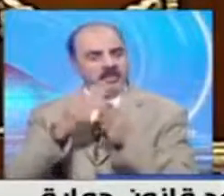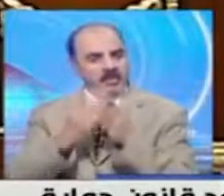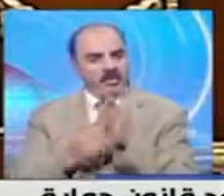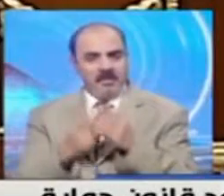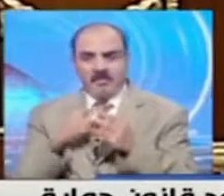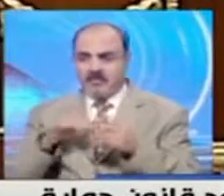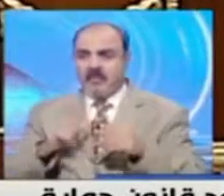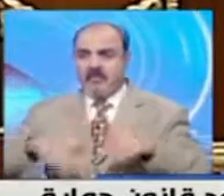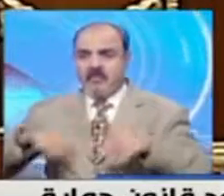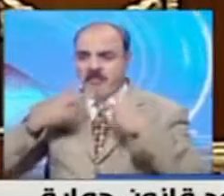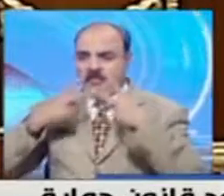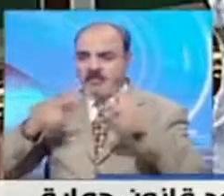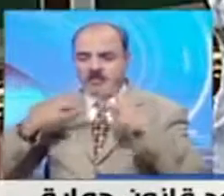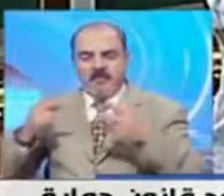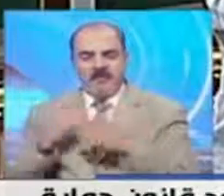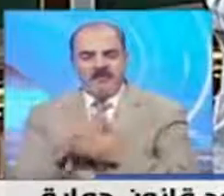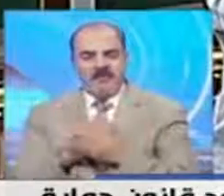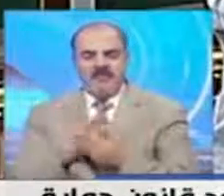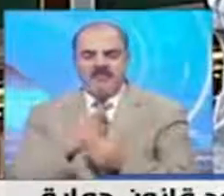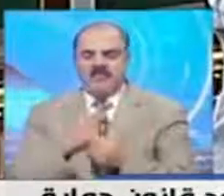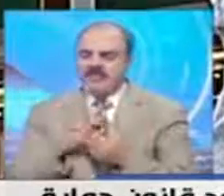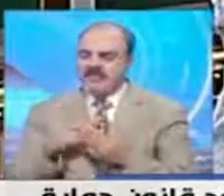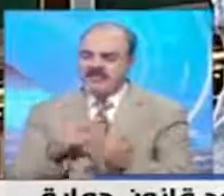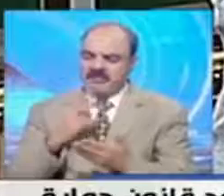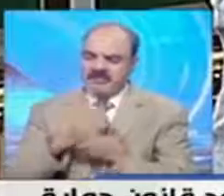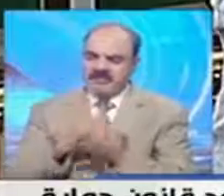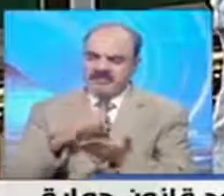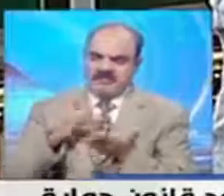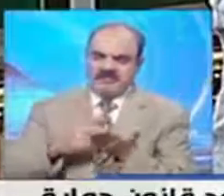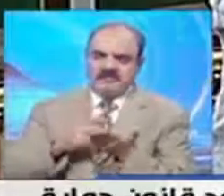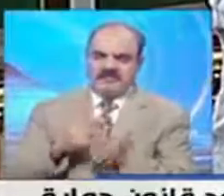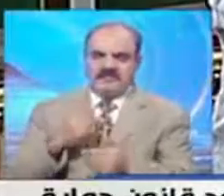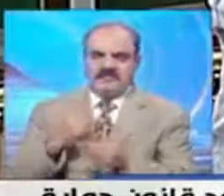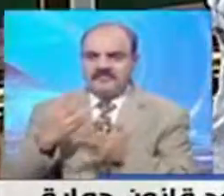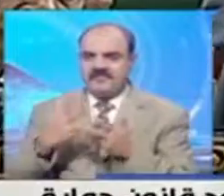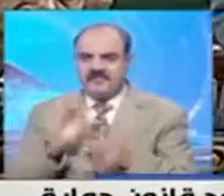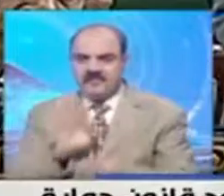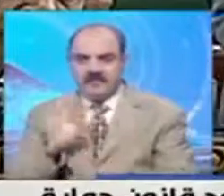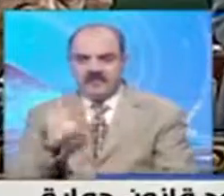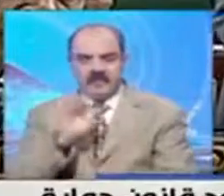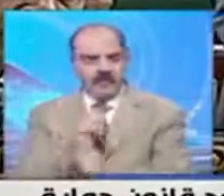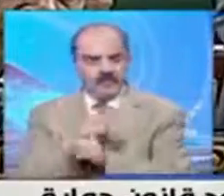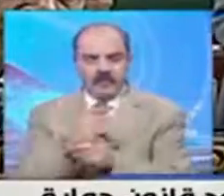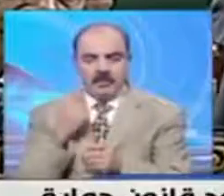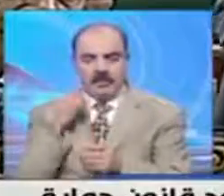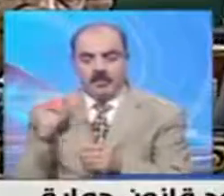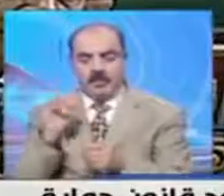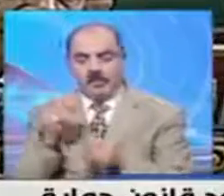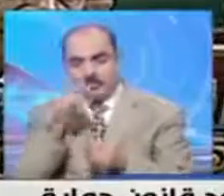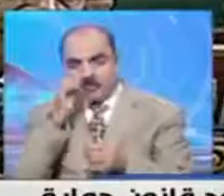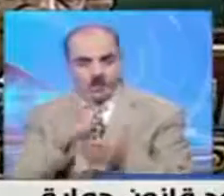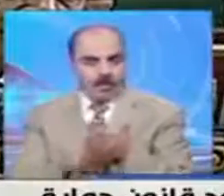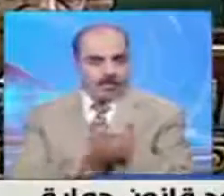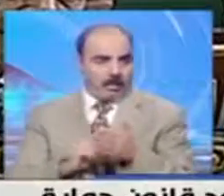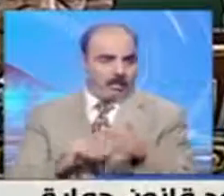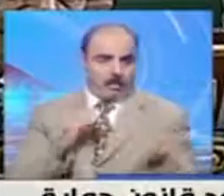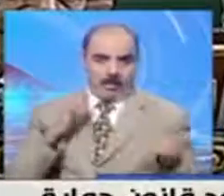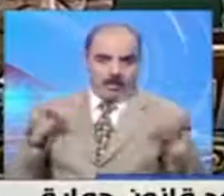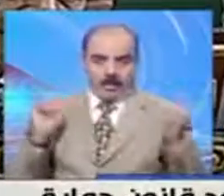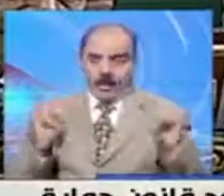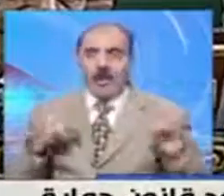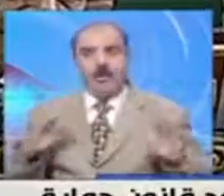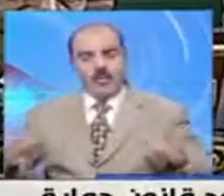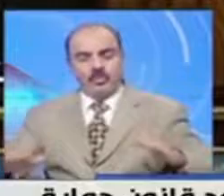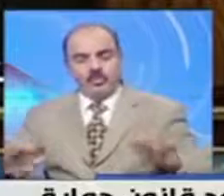بعد موافقه مجلس الوزراء التصريح باجراء التركز الاقتصاديه اذا كان عدم تنفيذه يؤدي لخروج كيانات من السوق